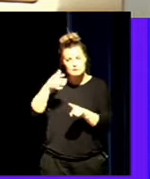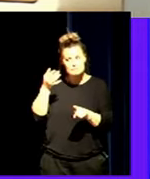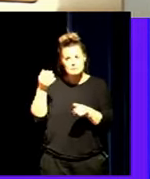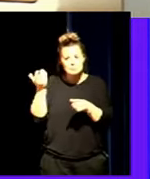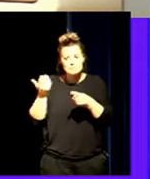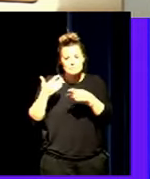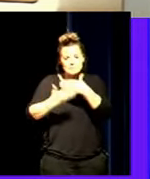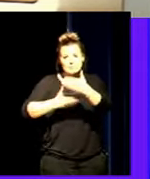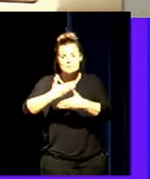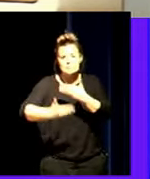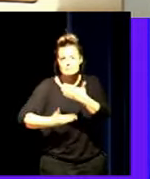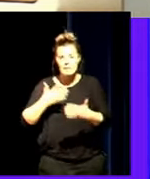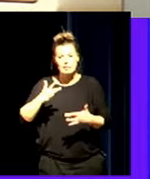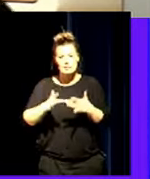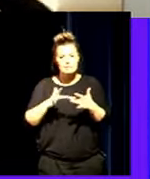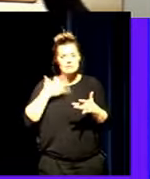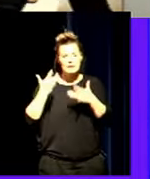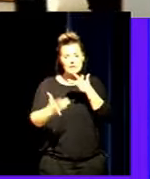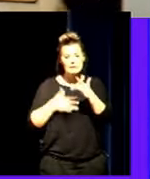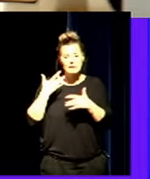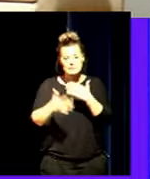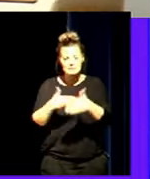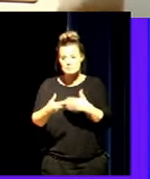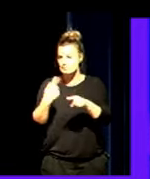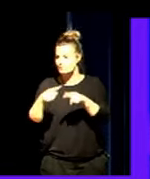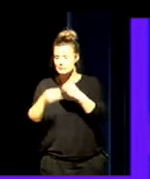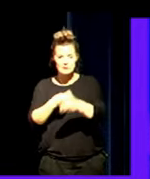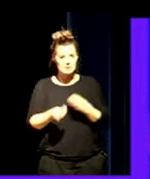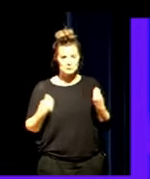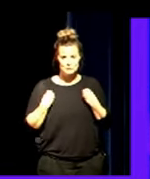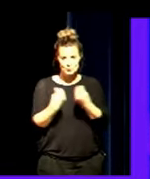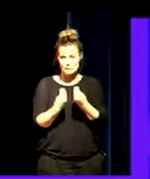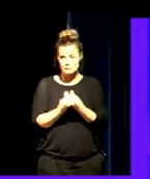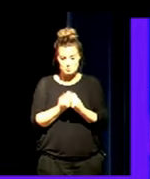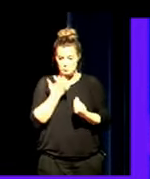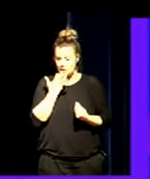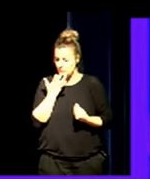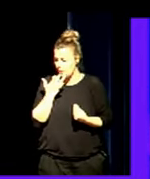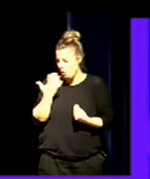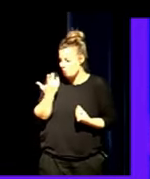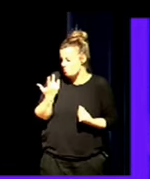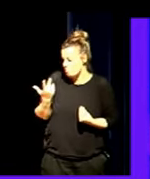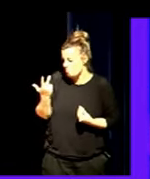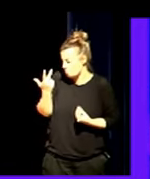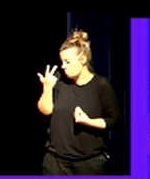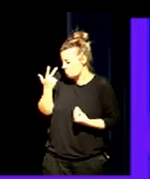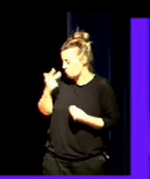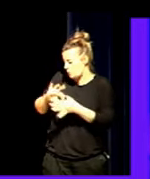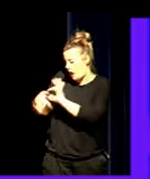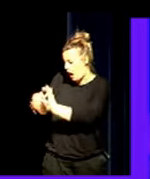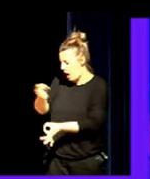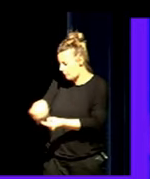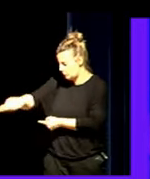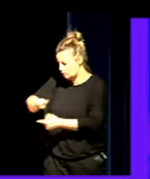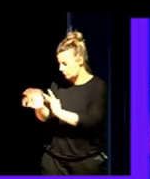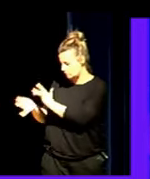ditugu. Zenbotatako dinamikak sortzen dugun ez da elkar bizitza. Adibidez, haien artean, ez dut ikiniko, ja, ez da